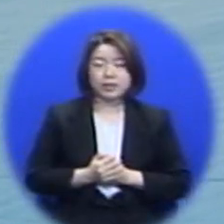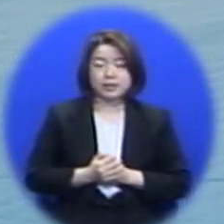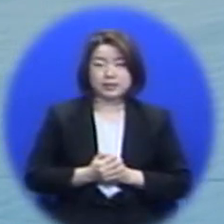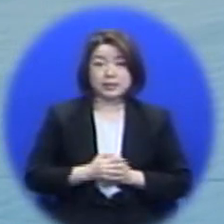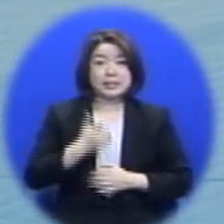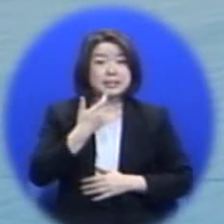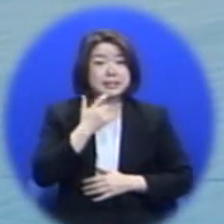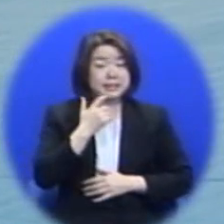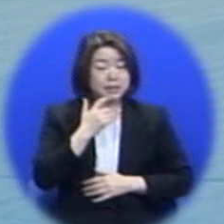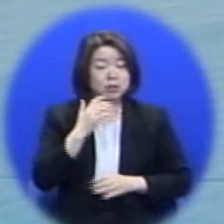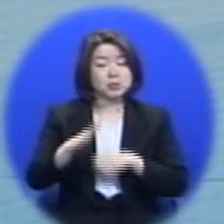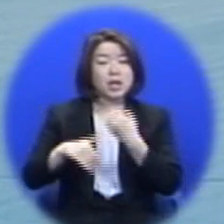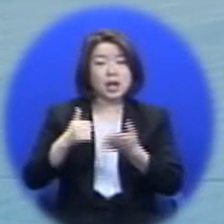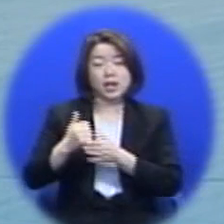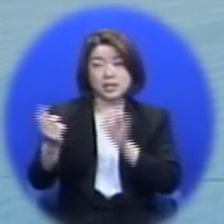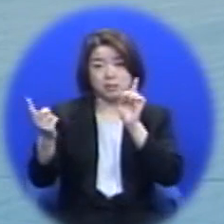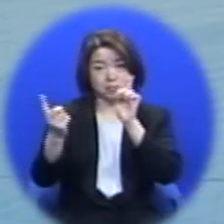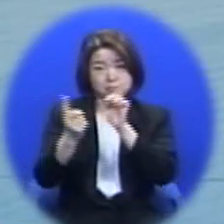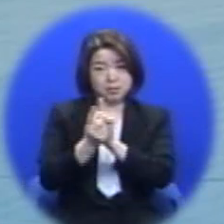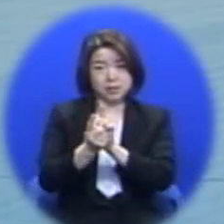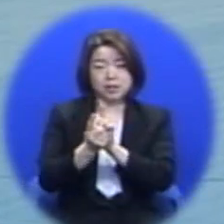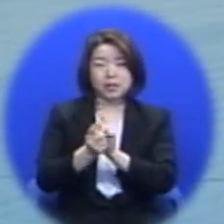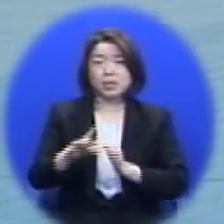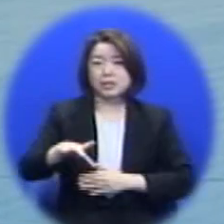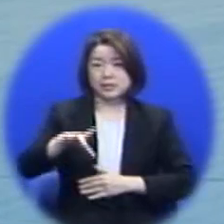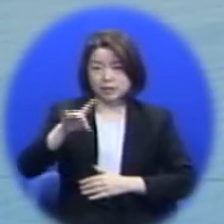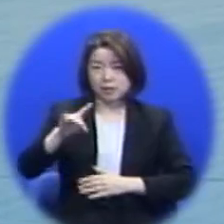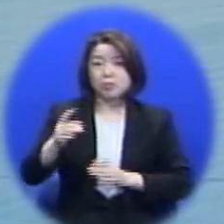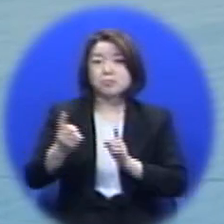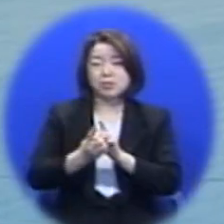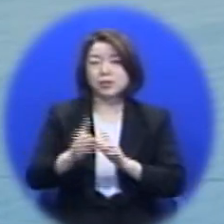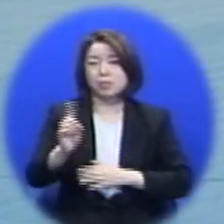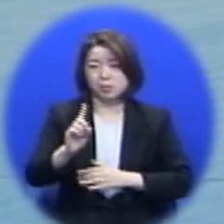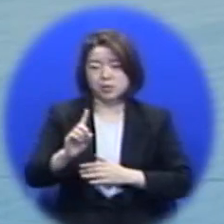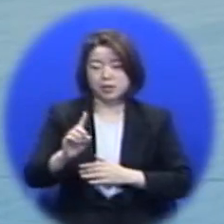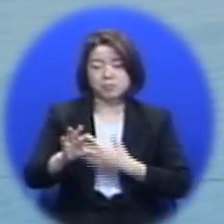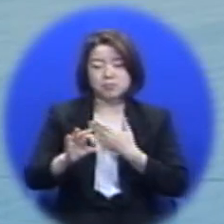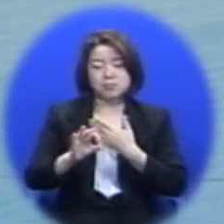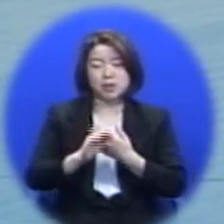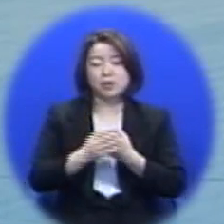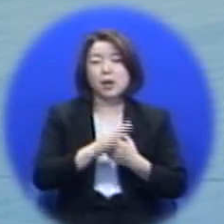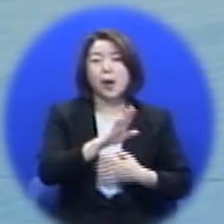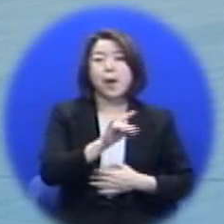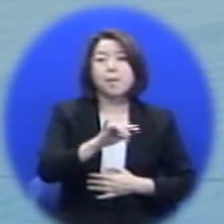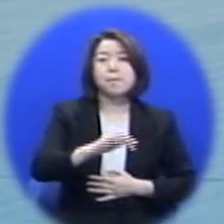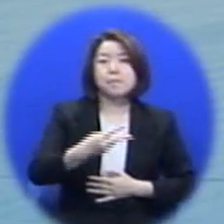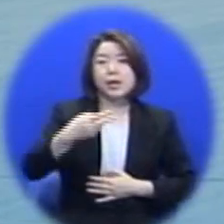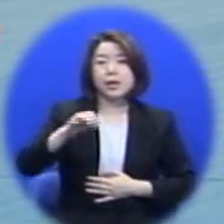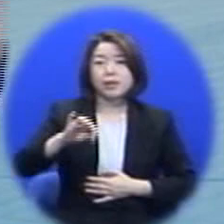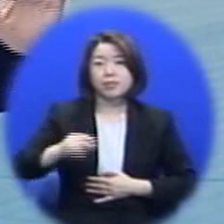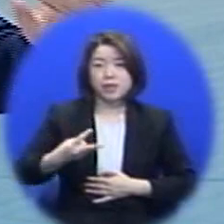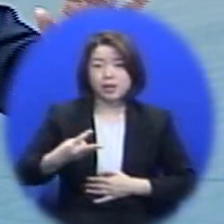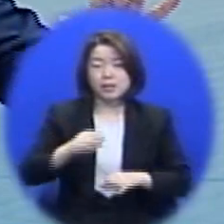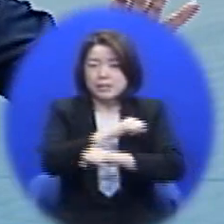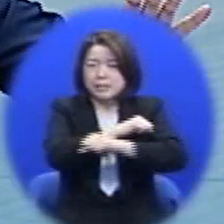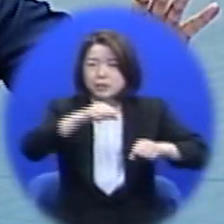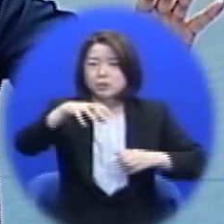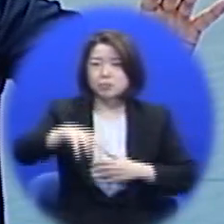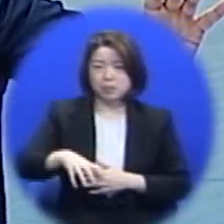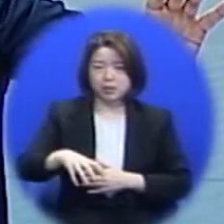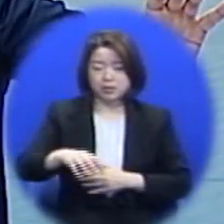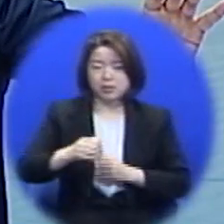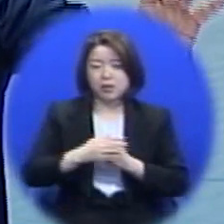야곱이 하나님을 만난 첫 만남이 베델 들판입니다. 그건 황량한 들판이었고 노숙하던